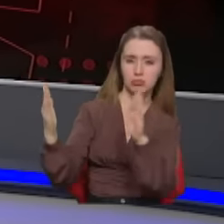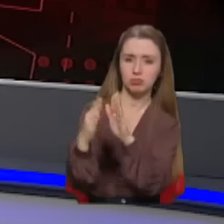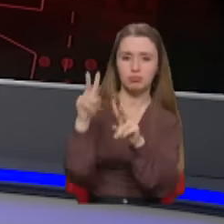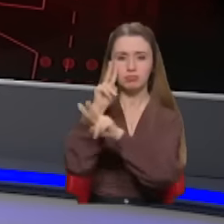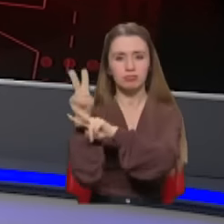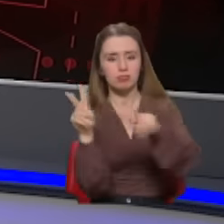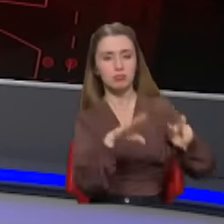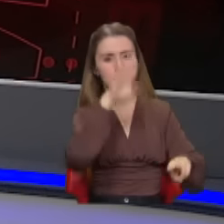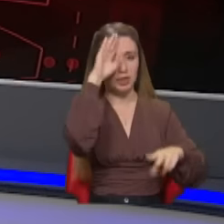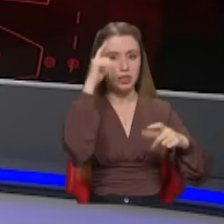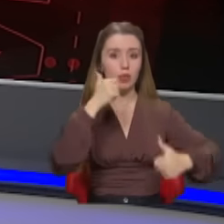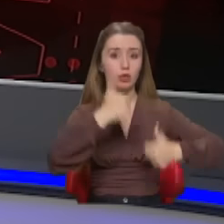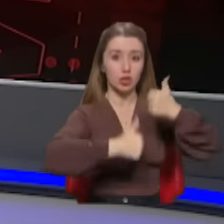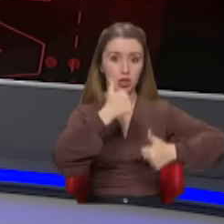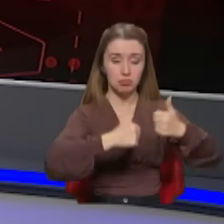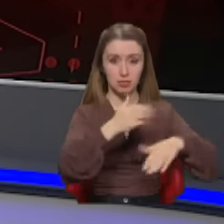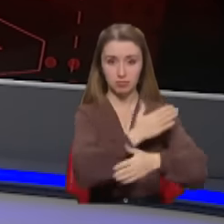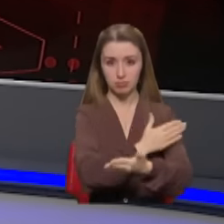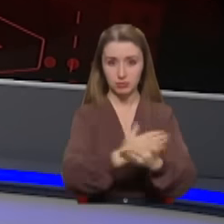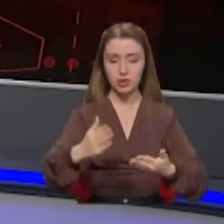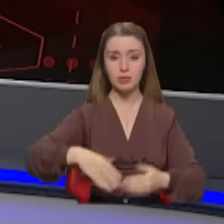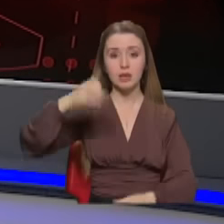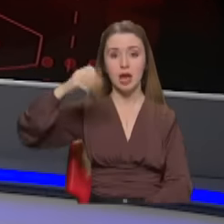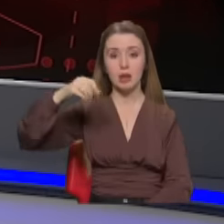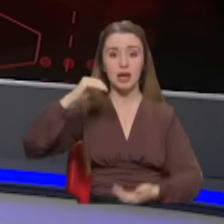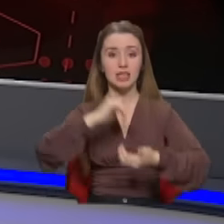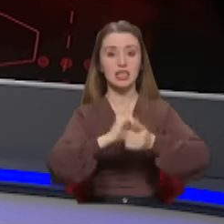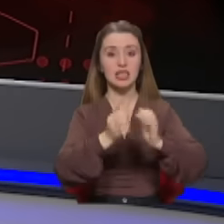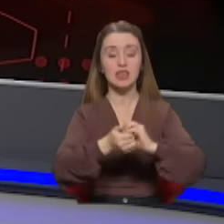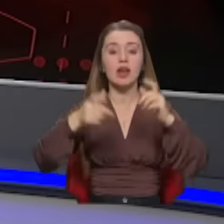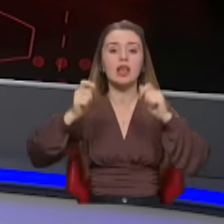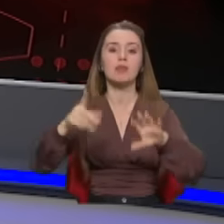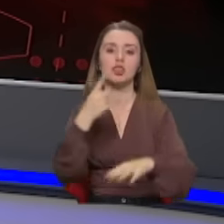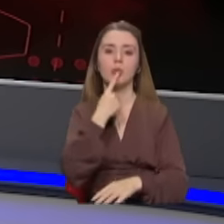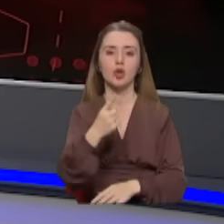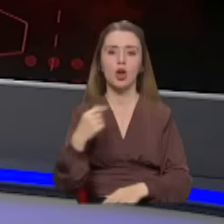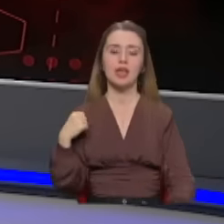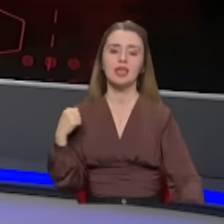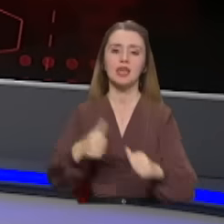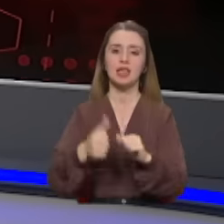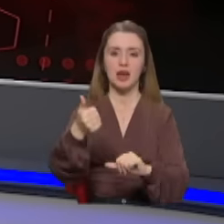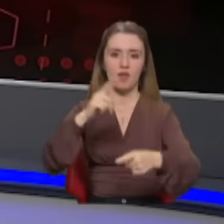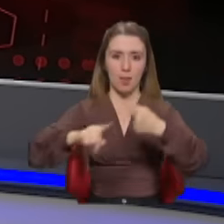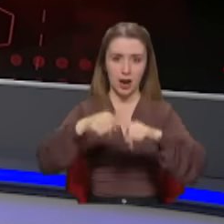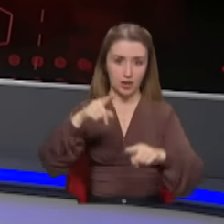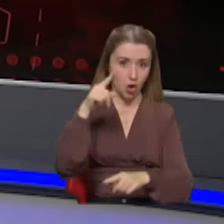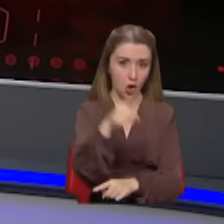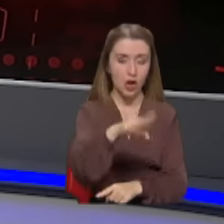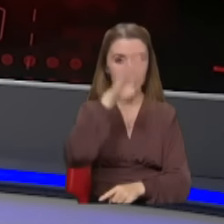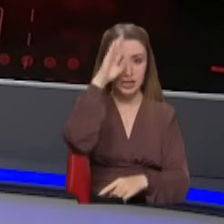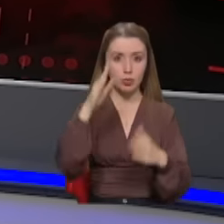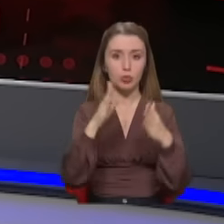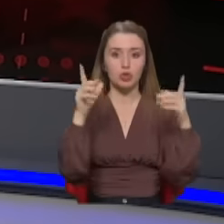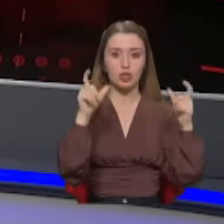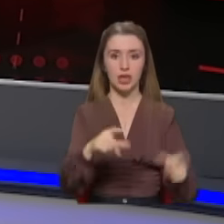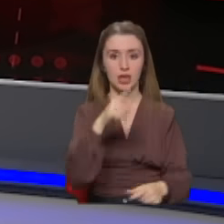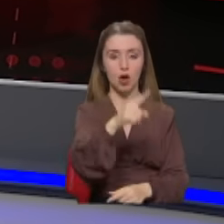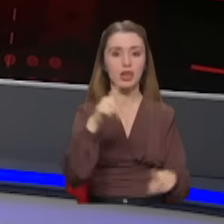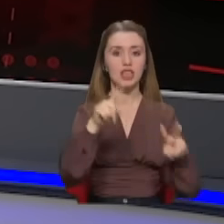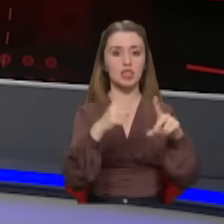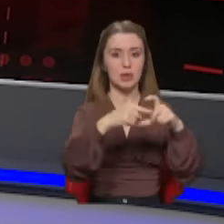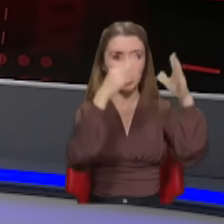çevrildiği İstanbul'da yarış hareketlendi. AK Parti ile ittifak kurmayacağını açıklayan Yeniden Refah Partisi de İstanbul Büyükşehir'e